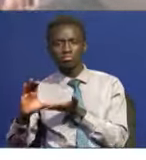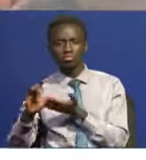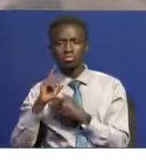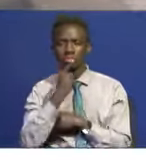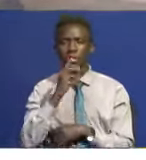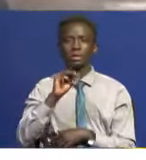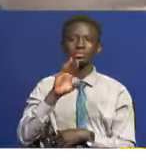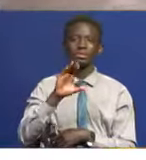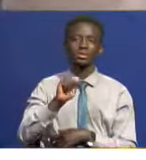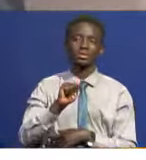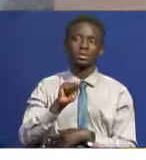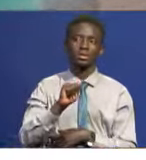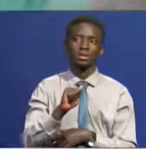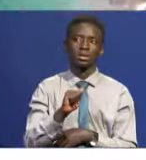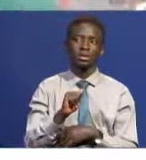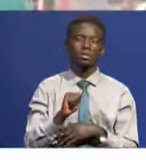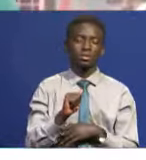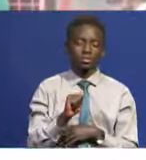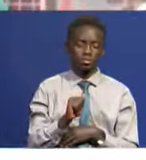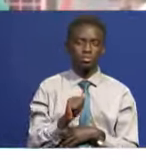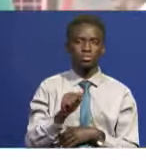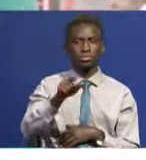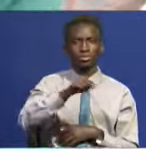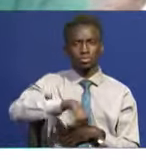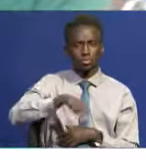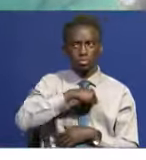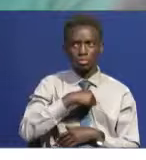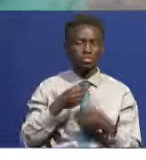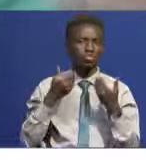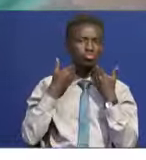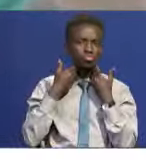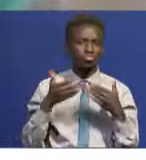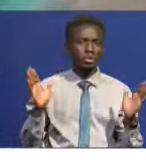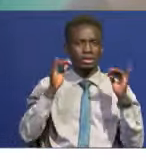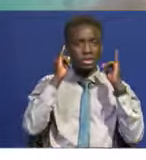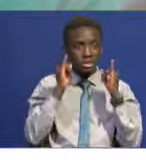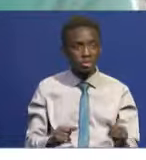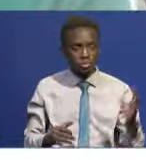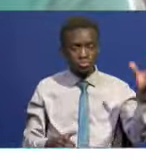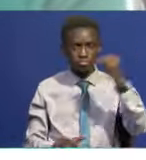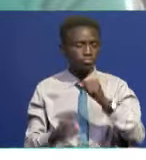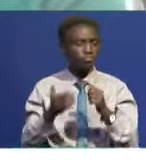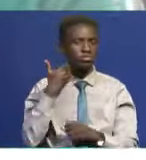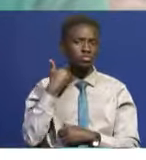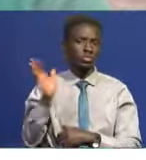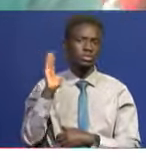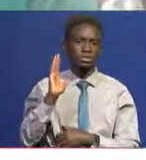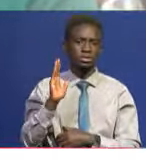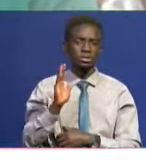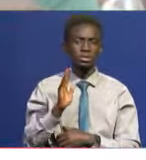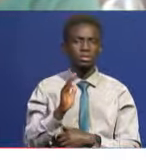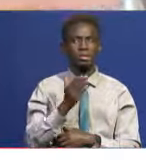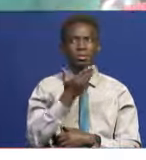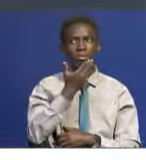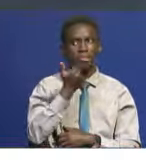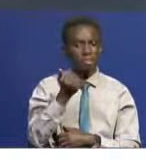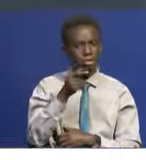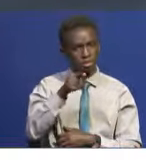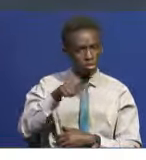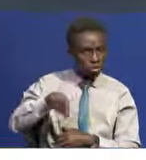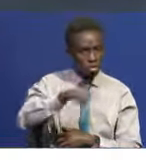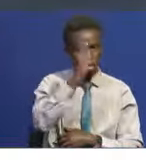wengine wanaletwa hapa tutaki. Tunataka mama aende kotini tukuje hapa. Yeah? Mama aende kotini apate haki